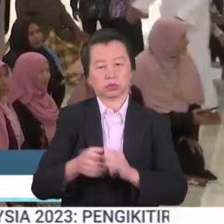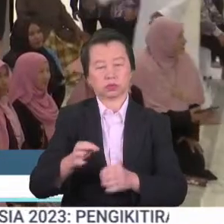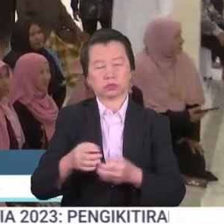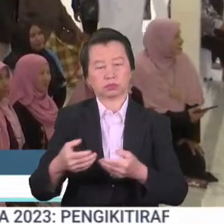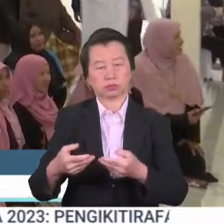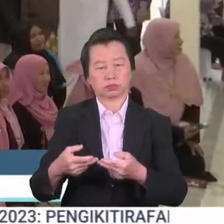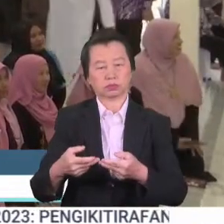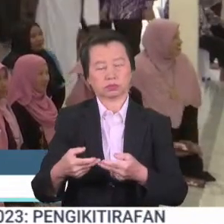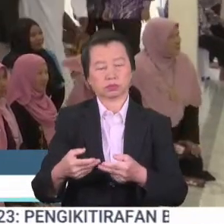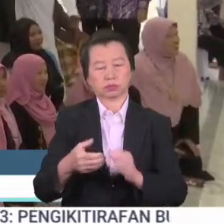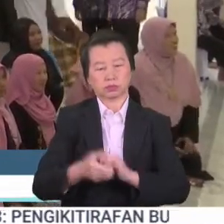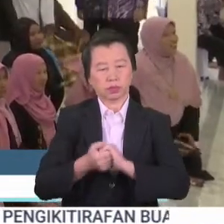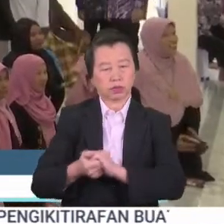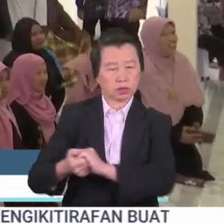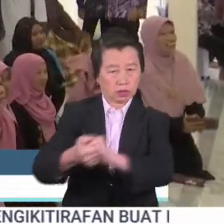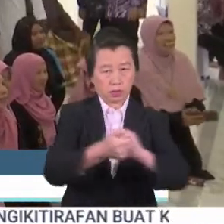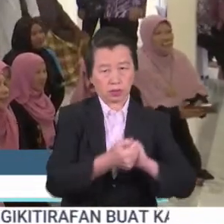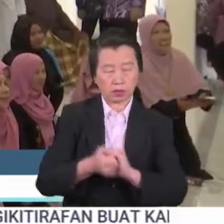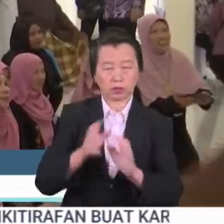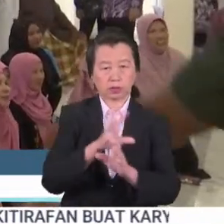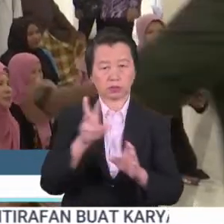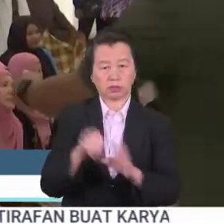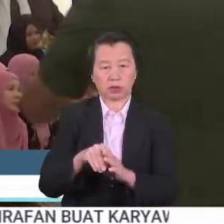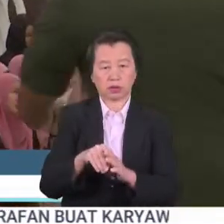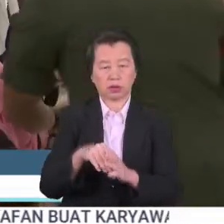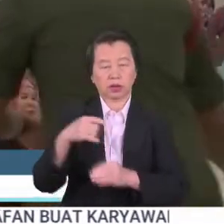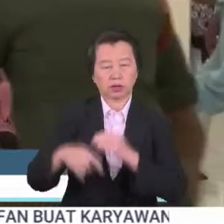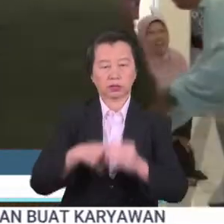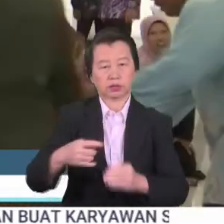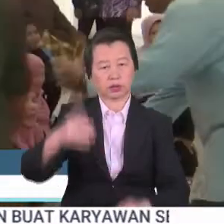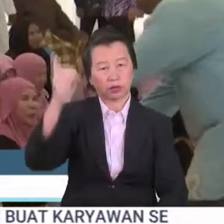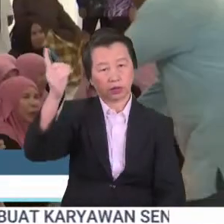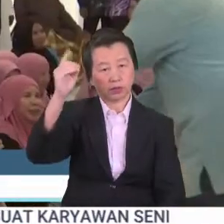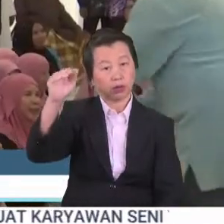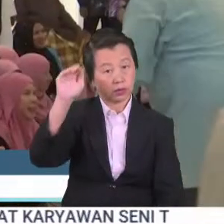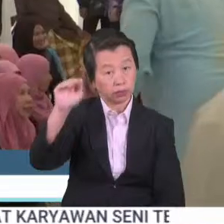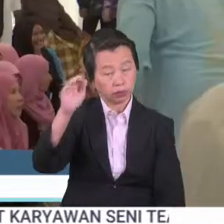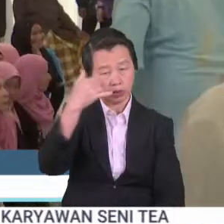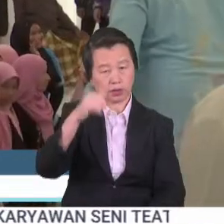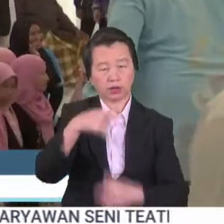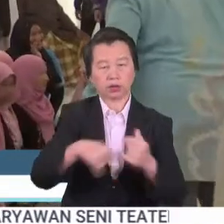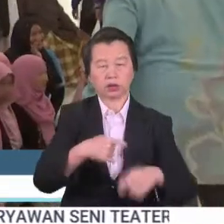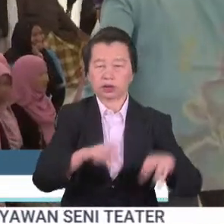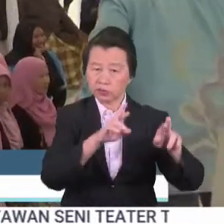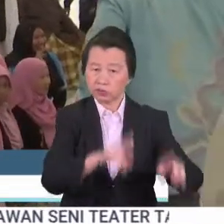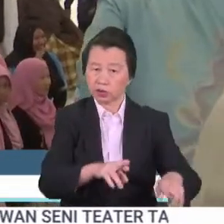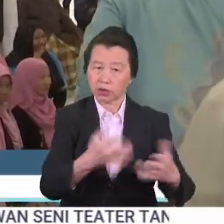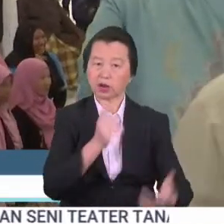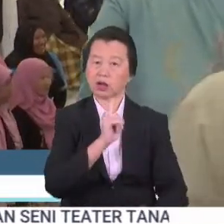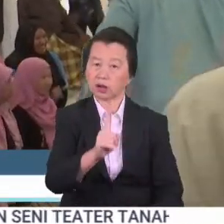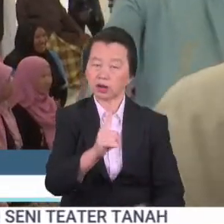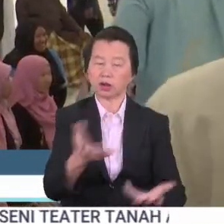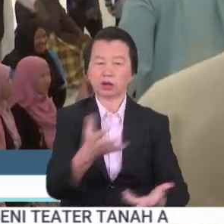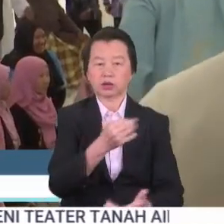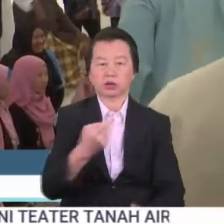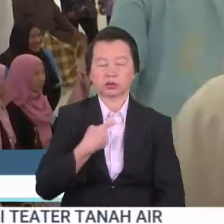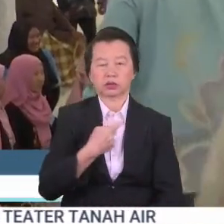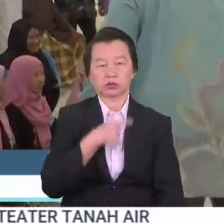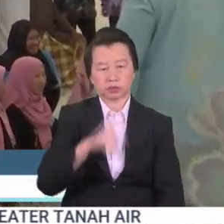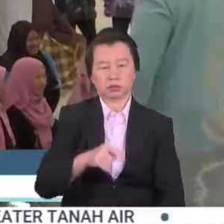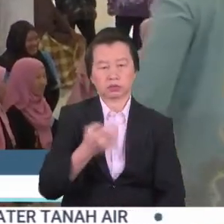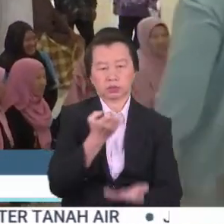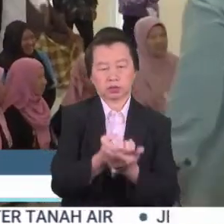silaturrahim termasuk dalam perkara-perkara yang menyentuh tentang soal dakwah pengurusan umat Islam dan juga yang berkaitan dengan